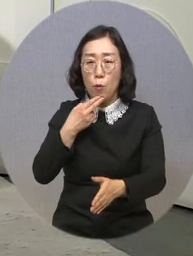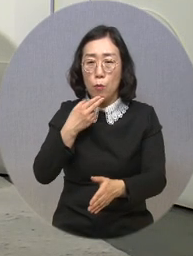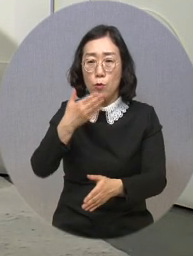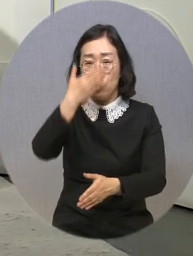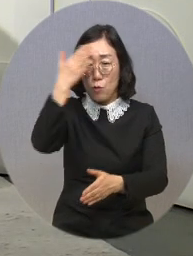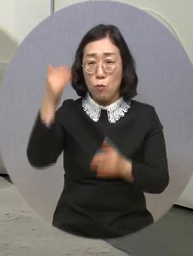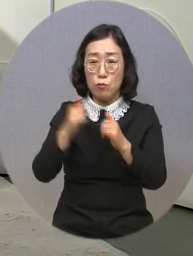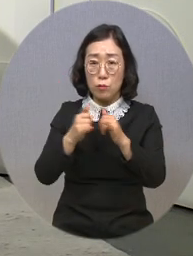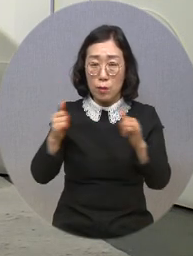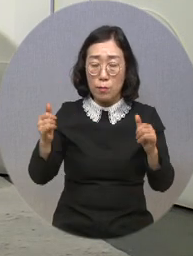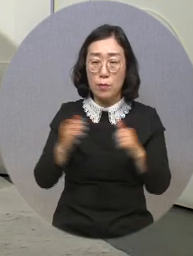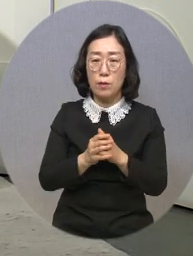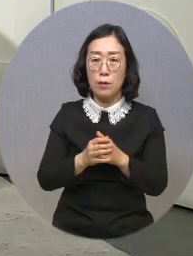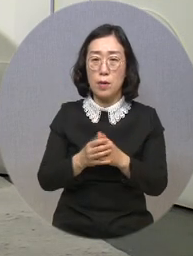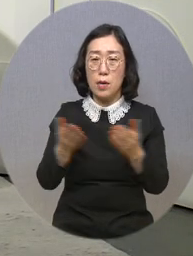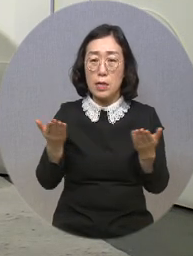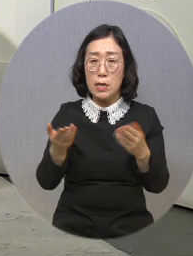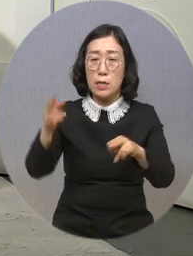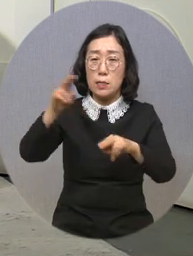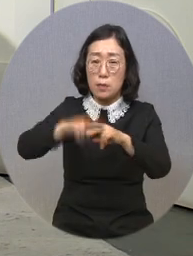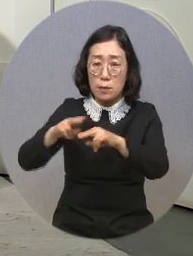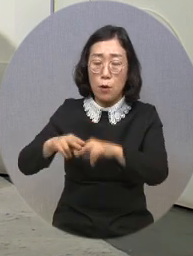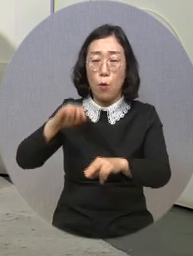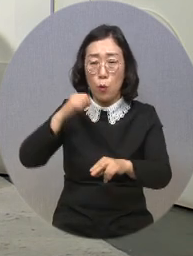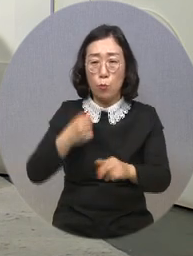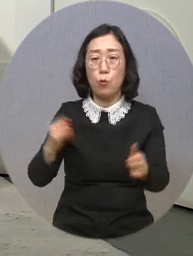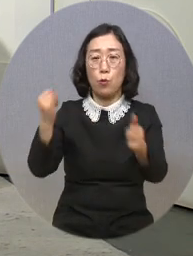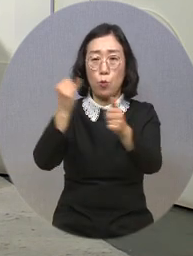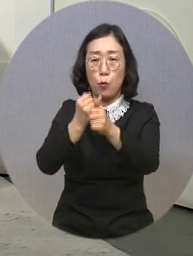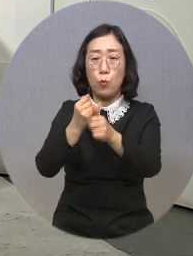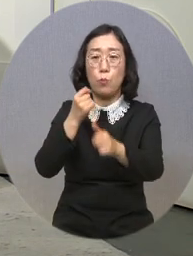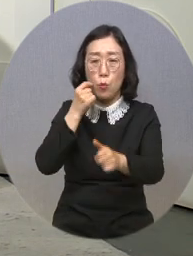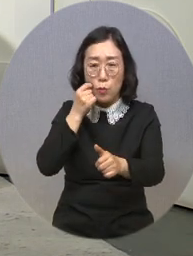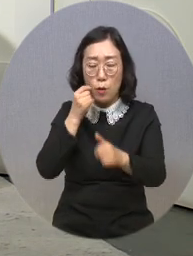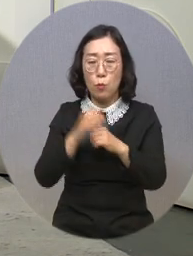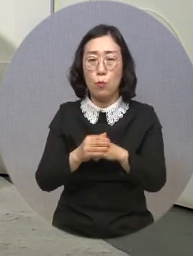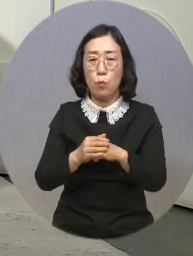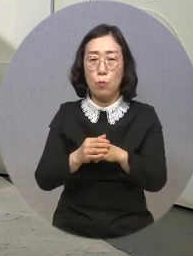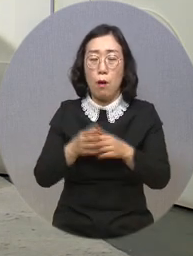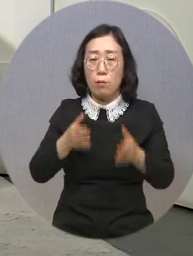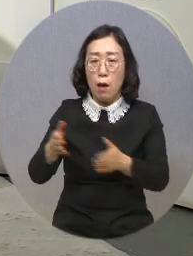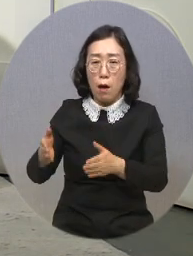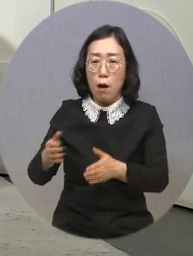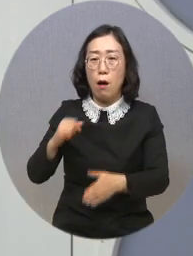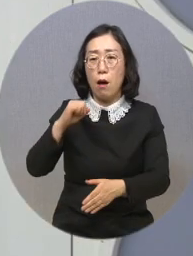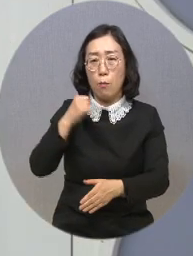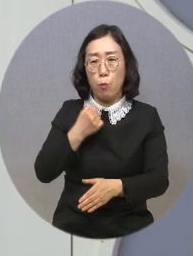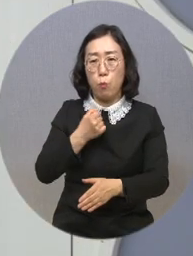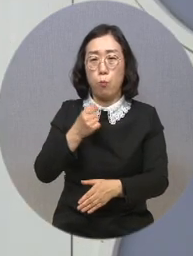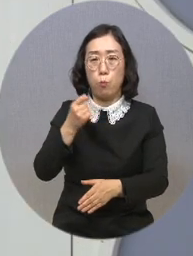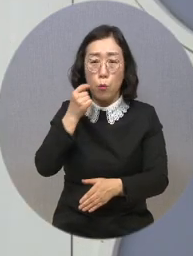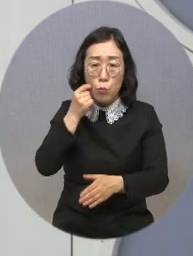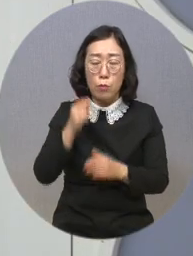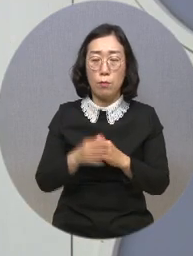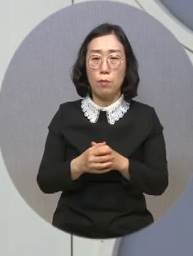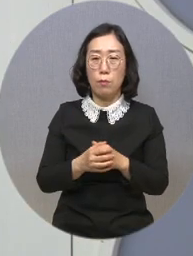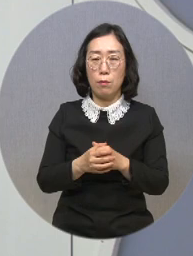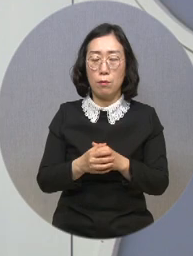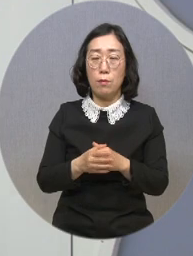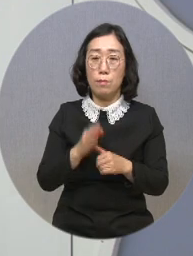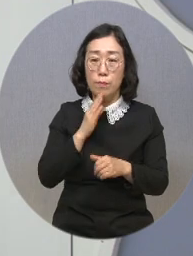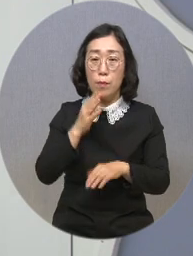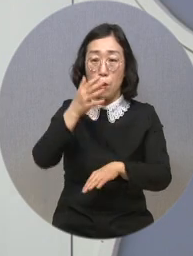청년들은 취업도 어렵고 결혼도 어렵고 육아도 어렵고 그러니까 아이를 못 낳겠다. 그게 뭐